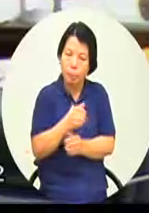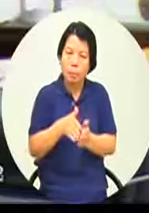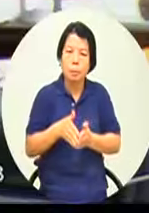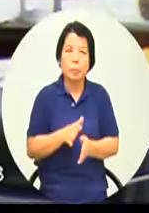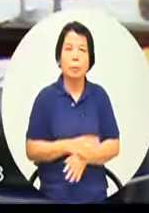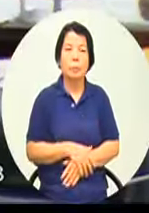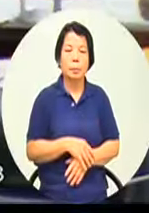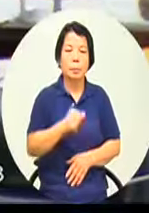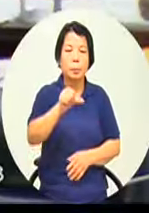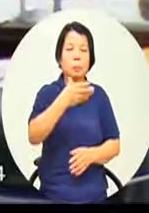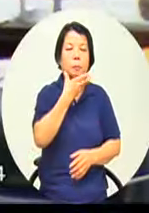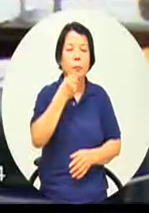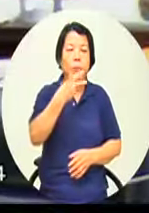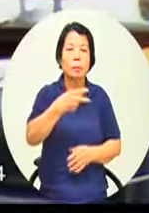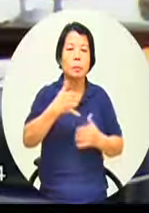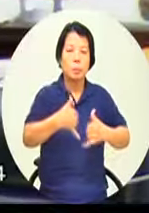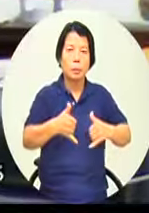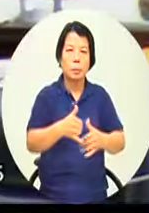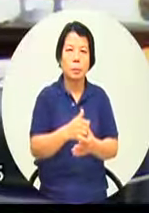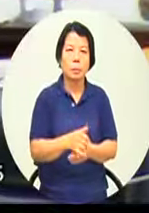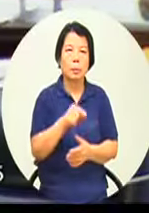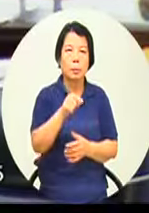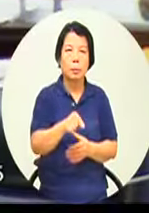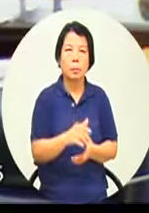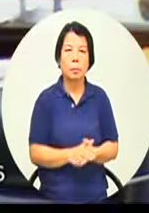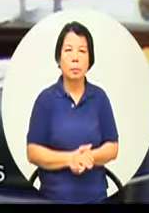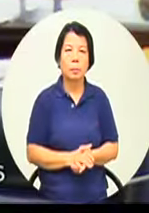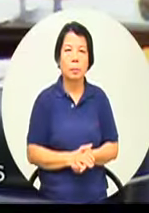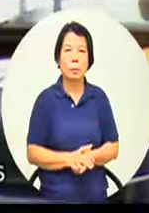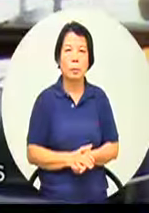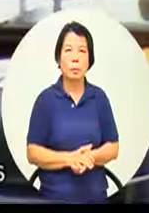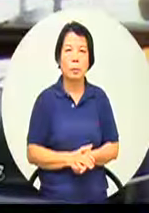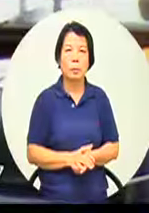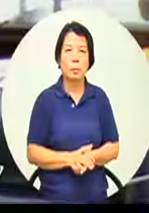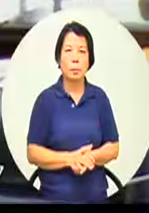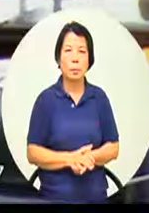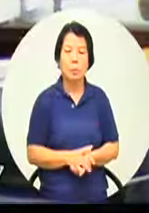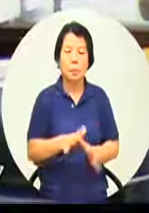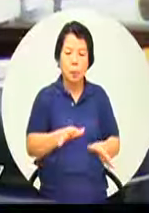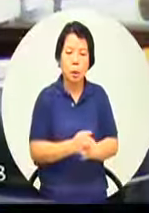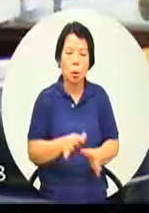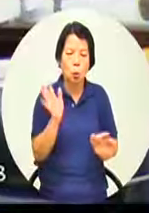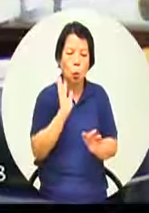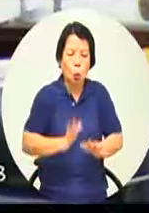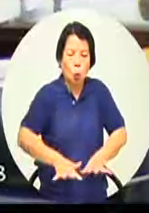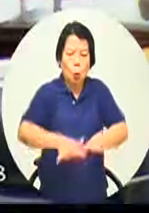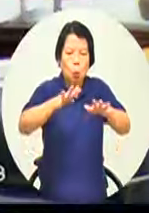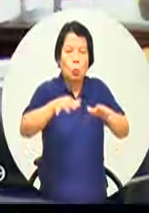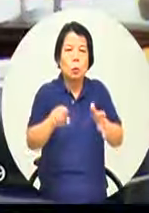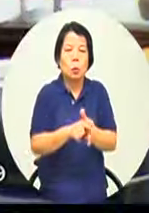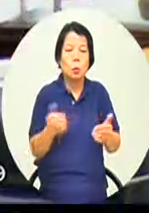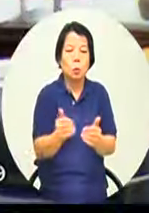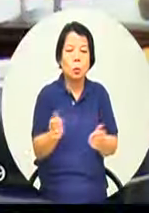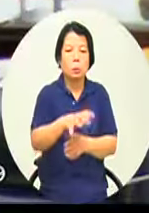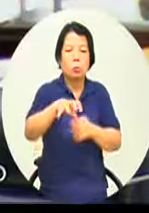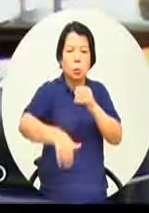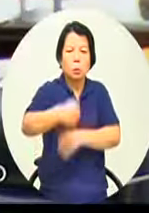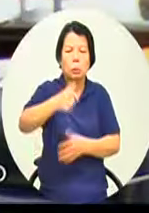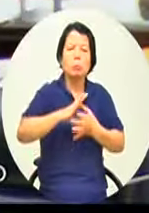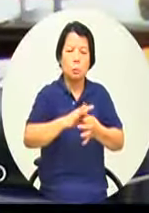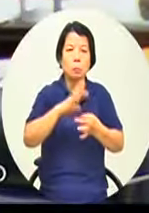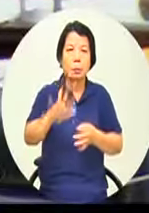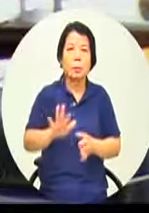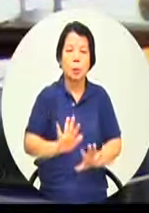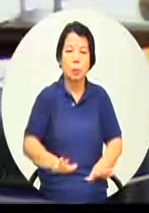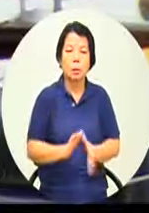五福二路这边哦，到现在其实那个迄、那个积水的问题吼，我知局长嘛最关心哦，问的是